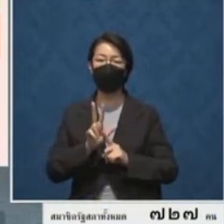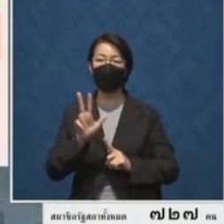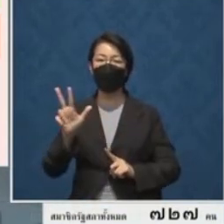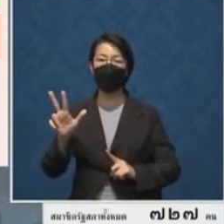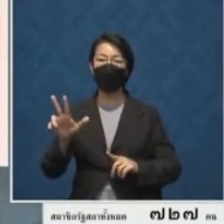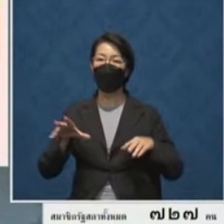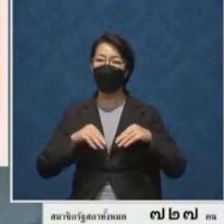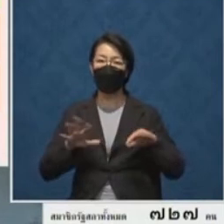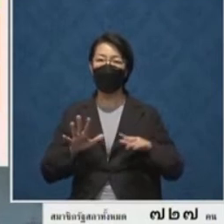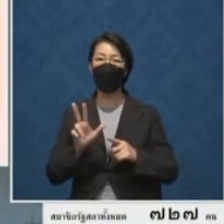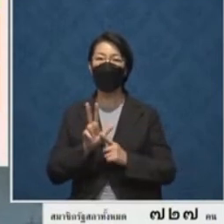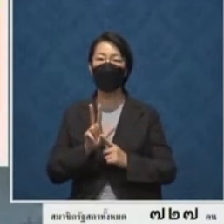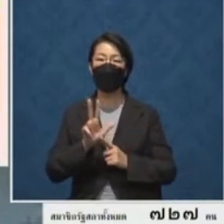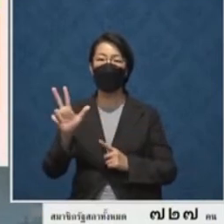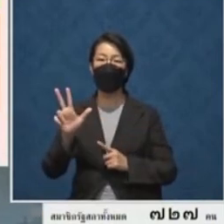งดออกเสียง